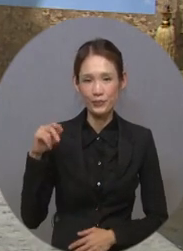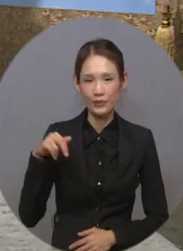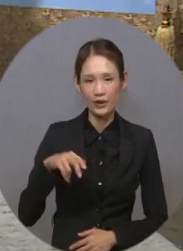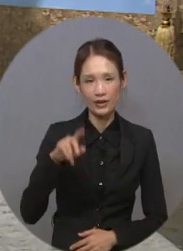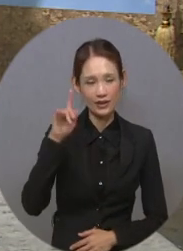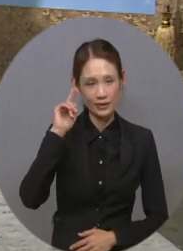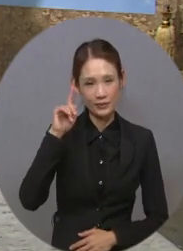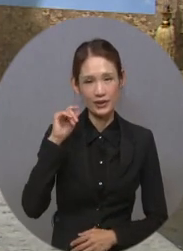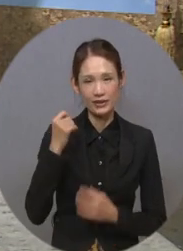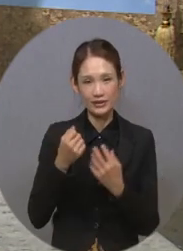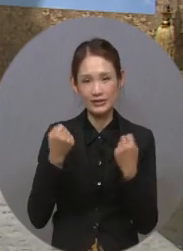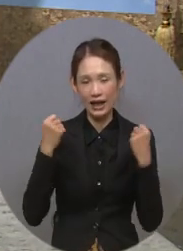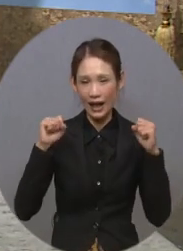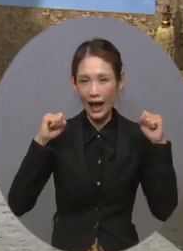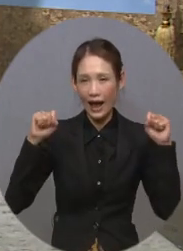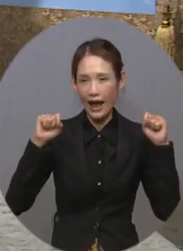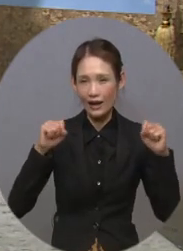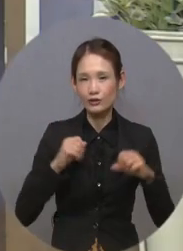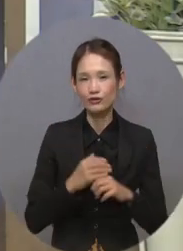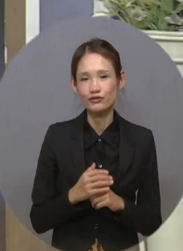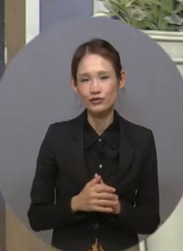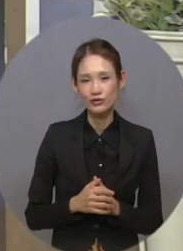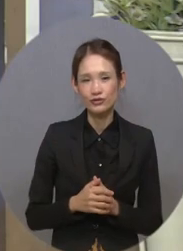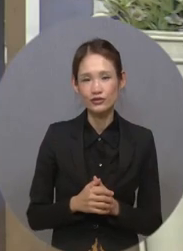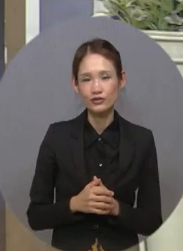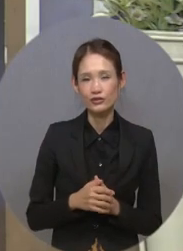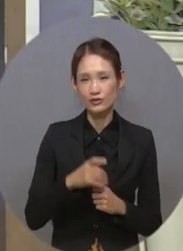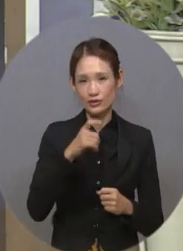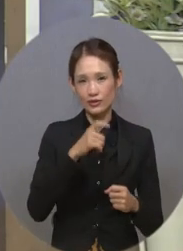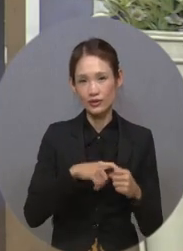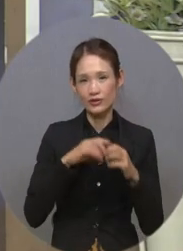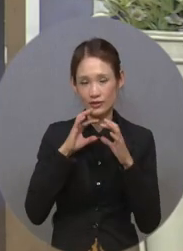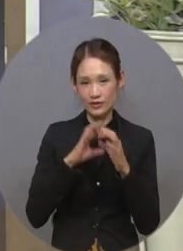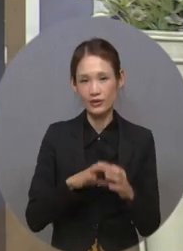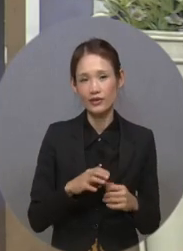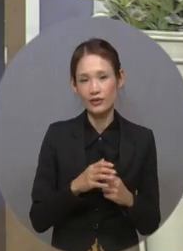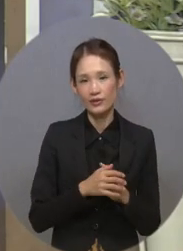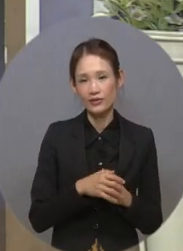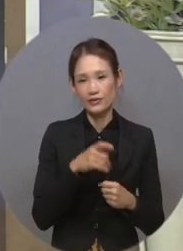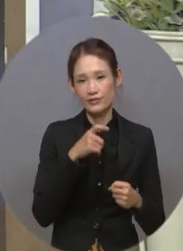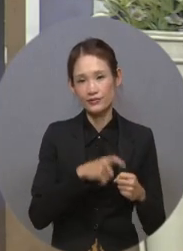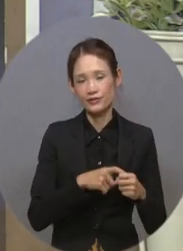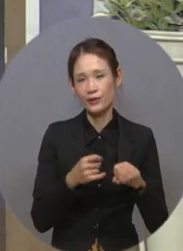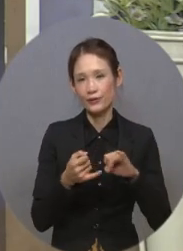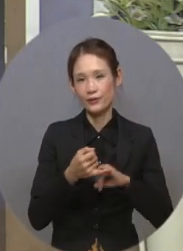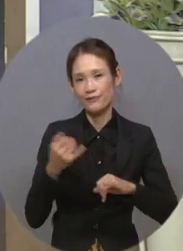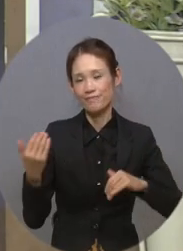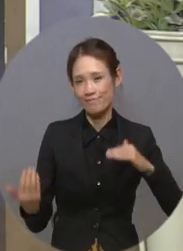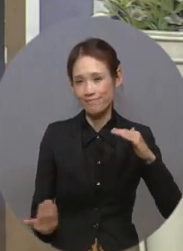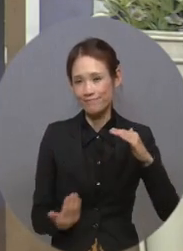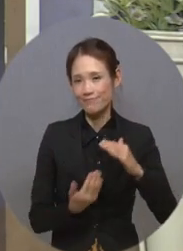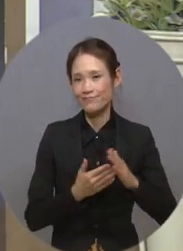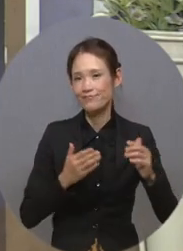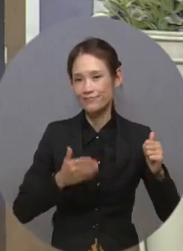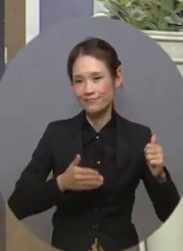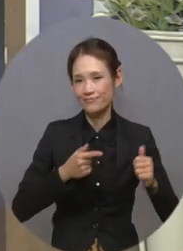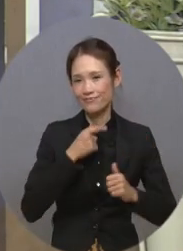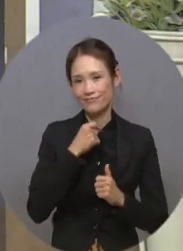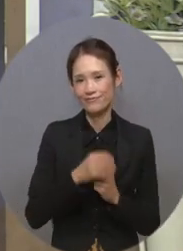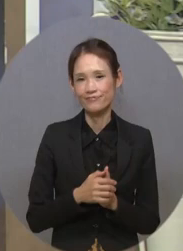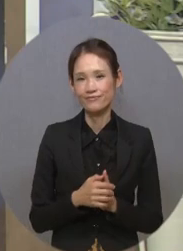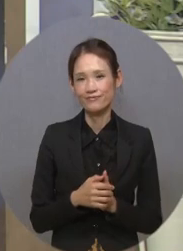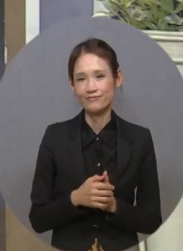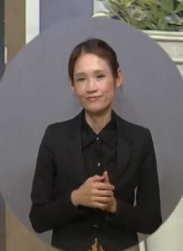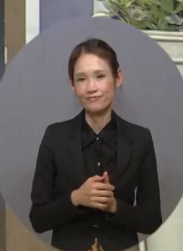이제 체력을 다지고 계신데요. 앞으로도 계속해서 좀 이 목표하시는 바를 꼭 이루시기를